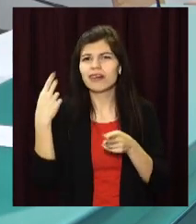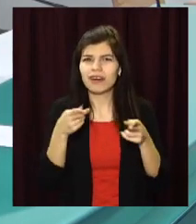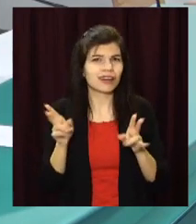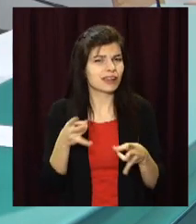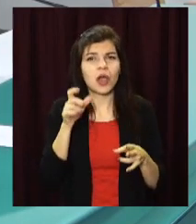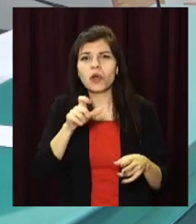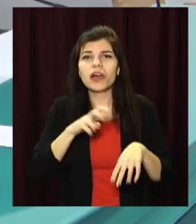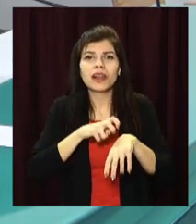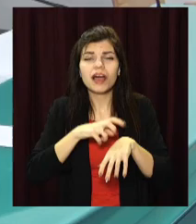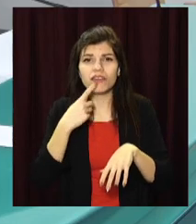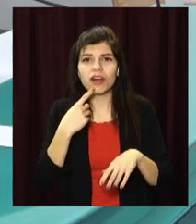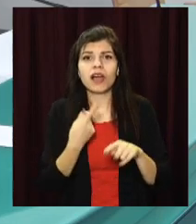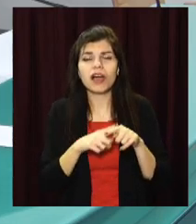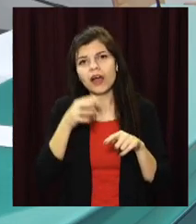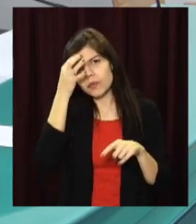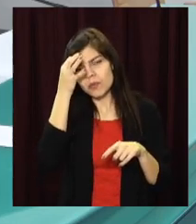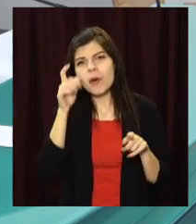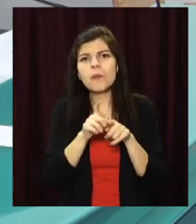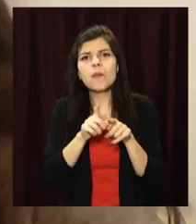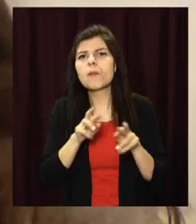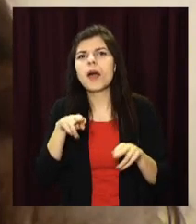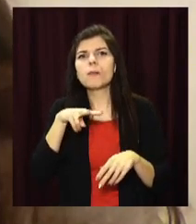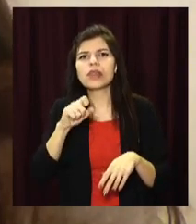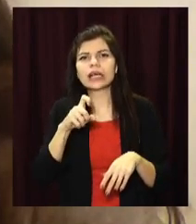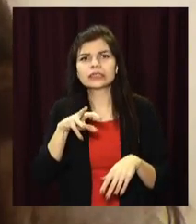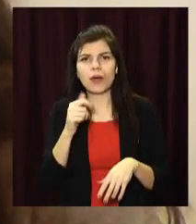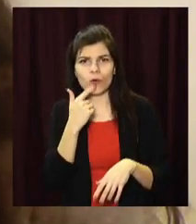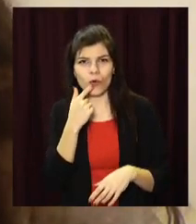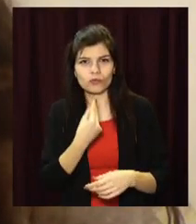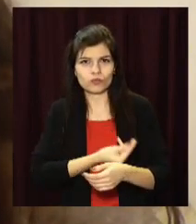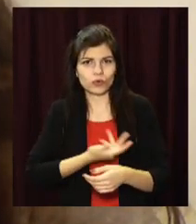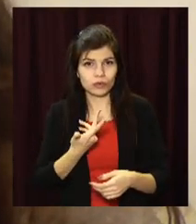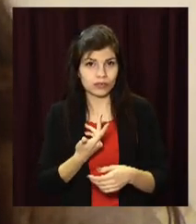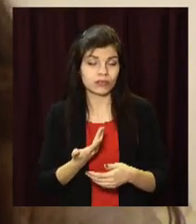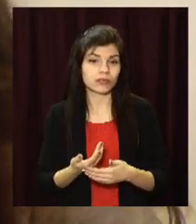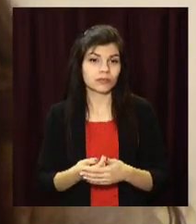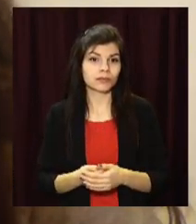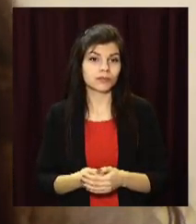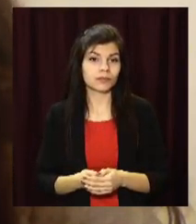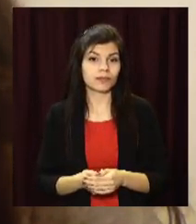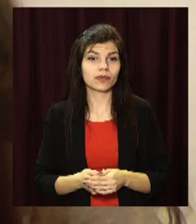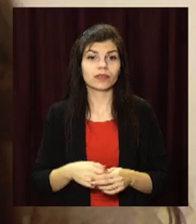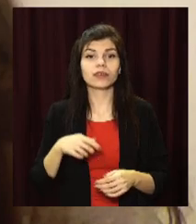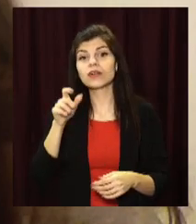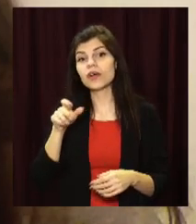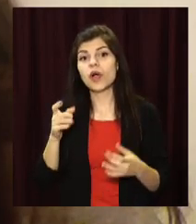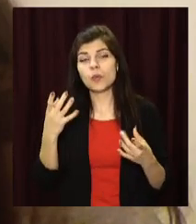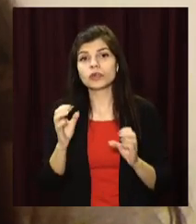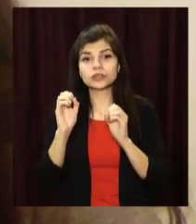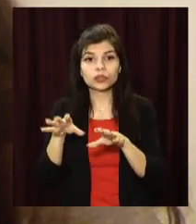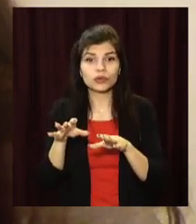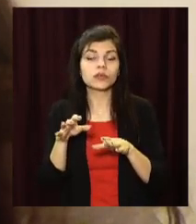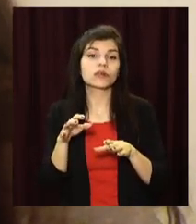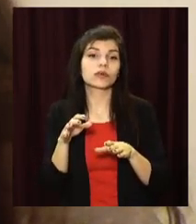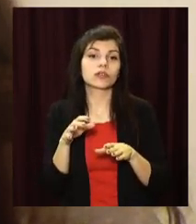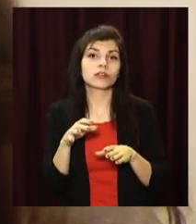процедура нагадує здачу плазми крові. За 5 днів донору дають спеціальний препарат, який